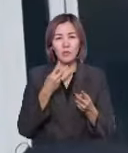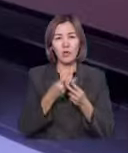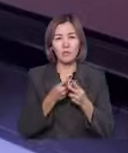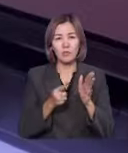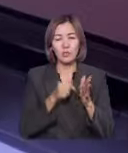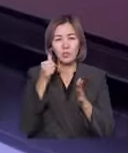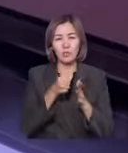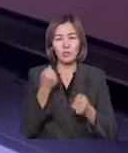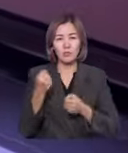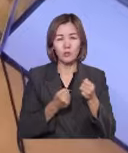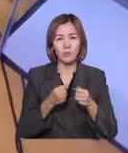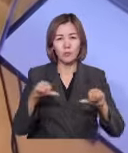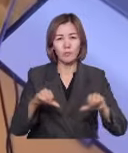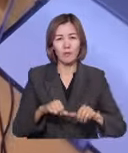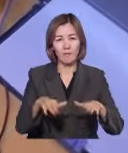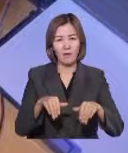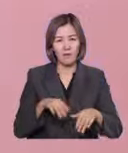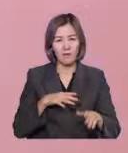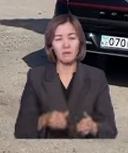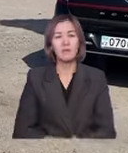жылға жүргізуші куәлігінен айырылды.